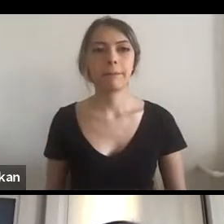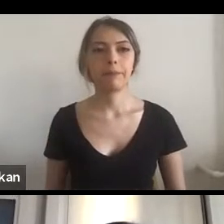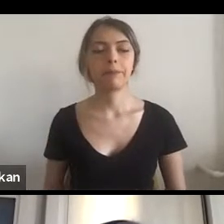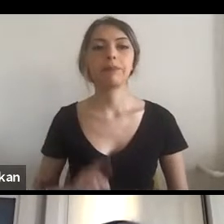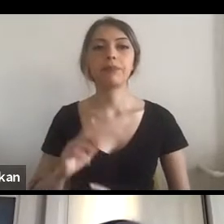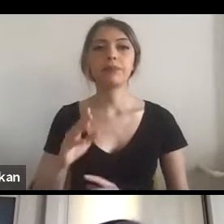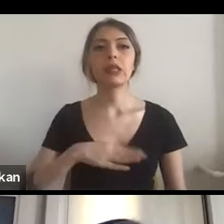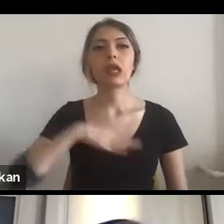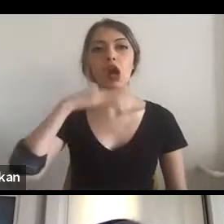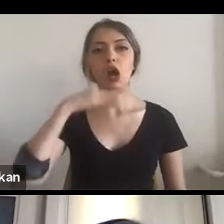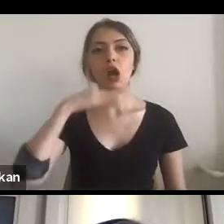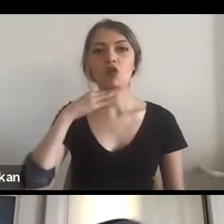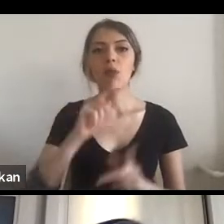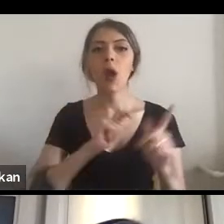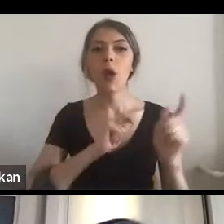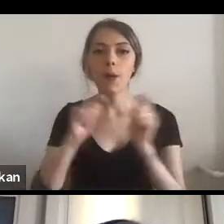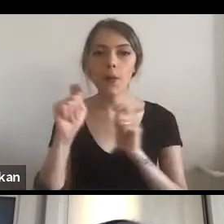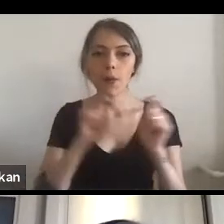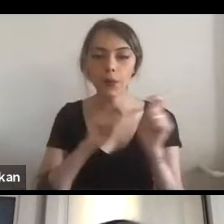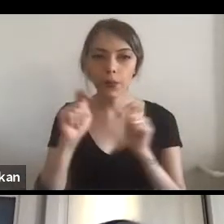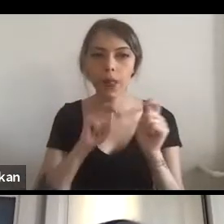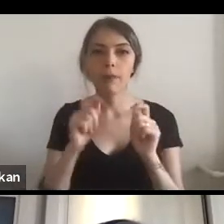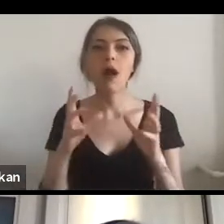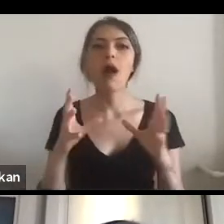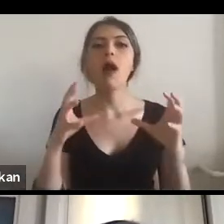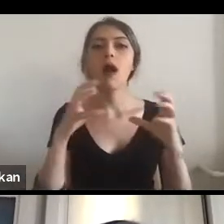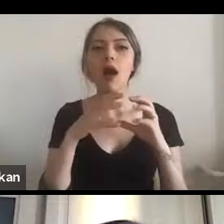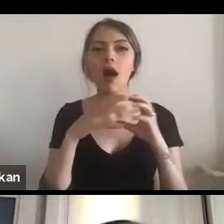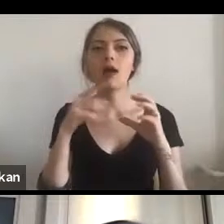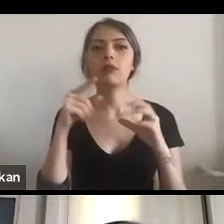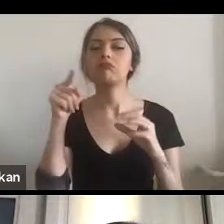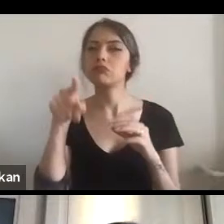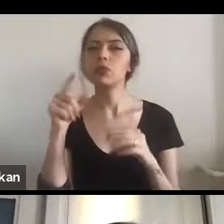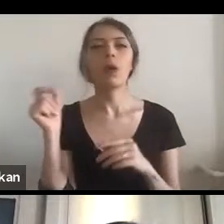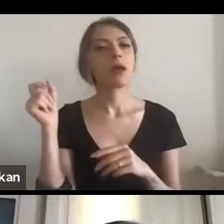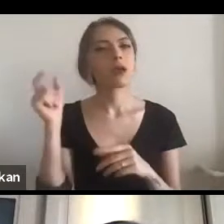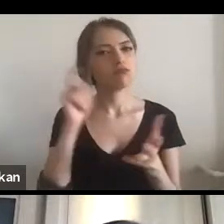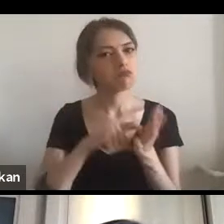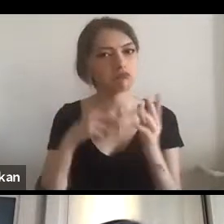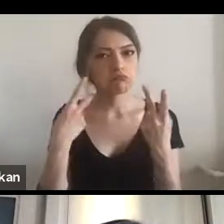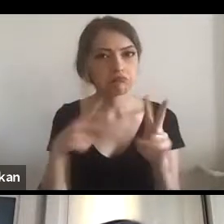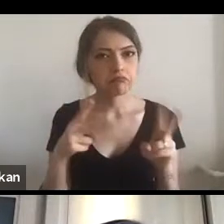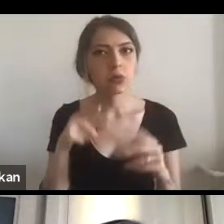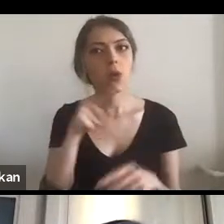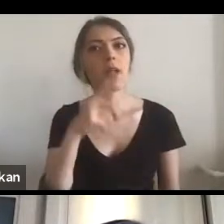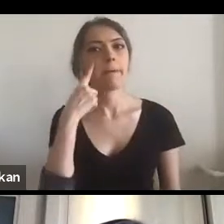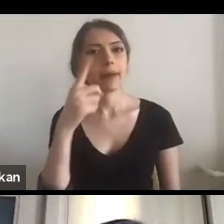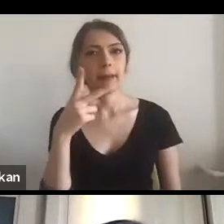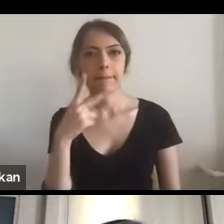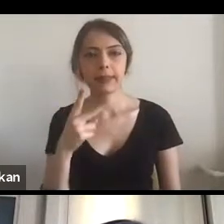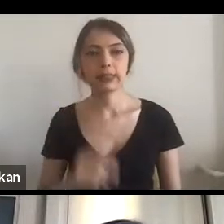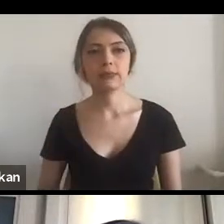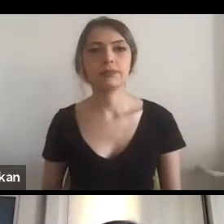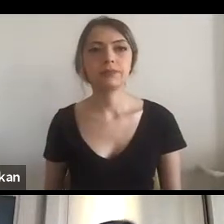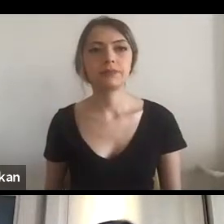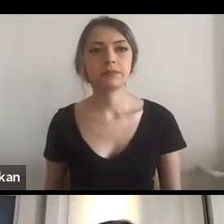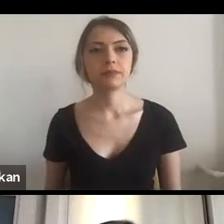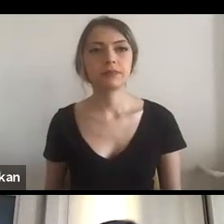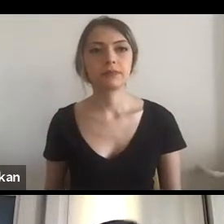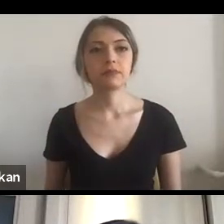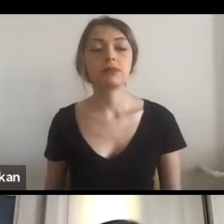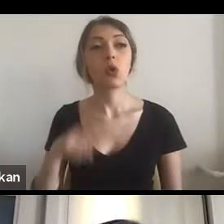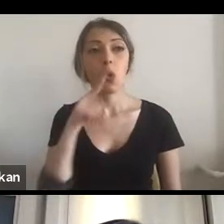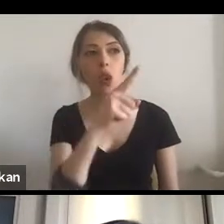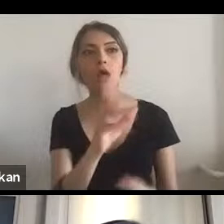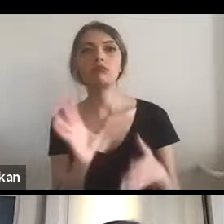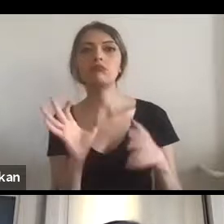Avrupa Uygulama Ağı, European Implementation Network'e yönlendirebilirim. European Implementation Network'e